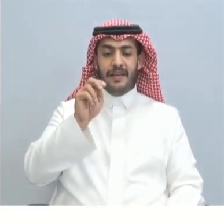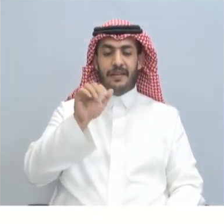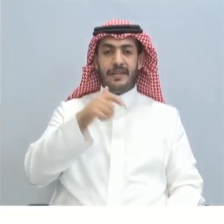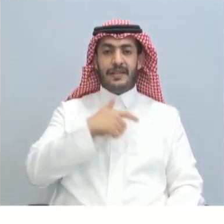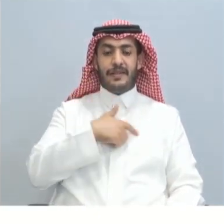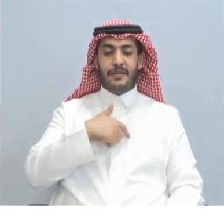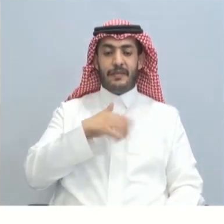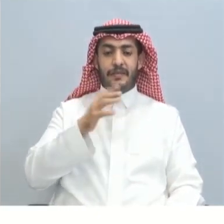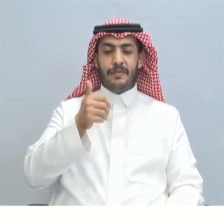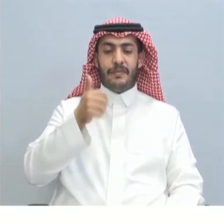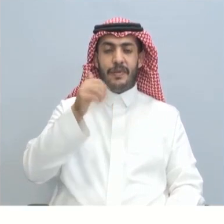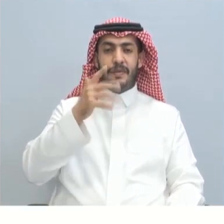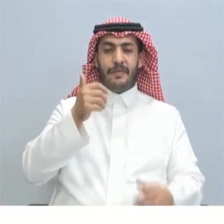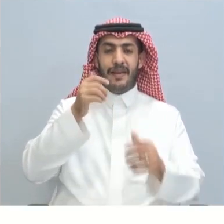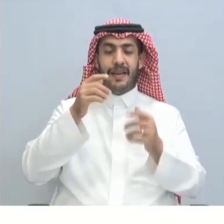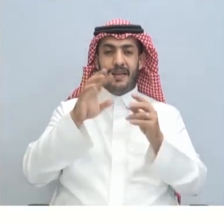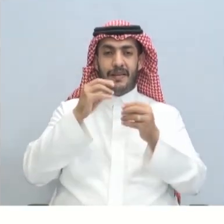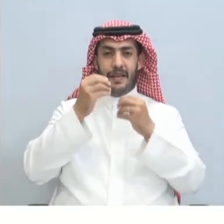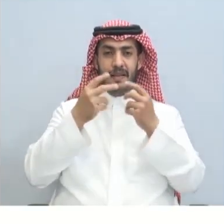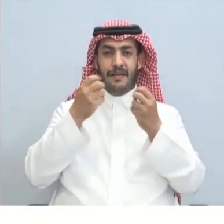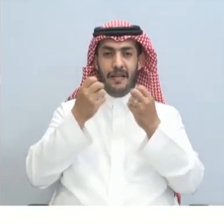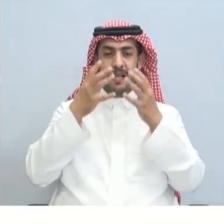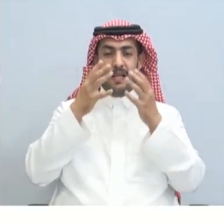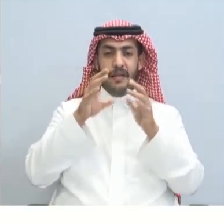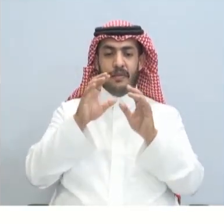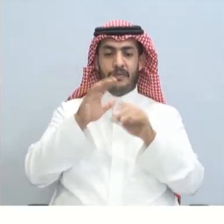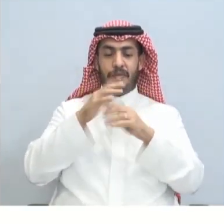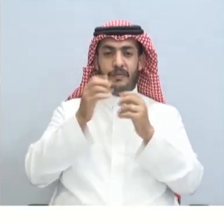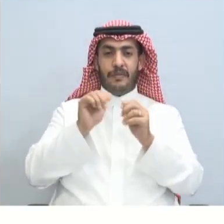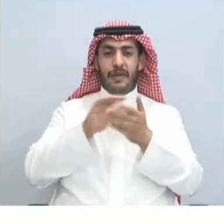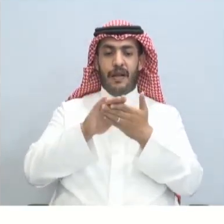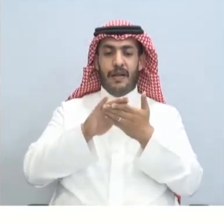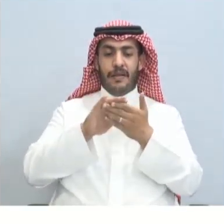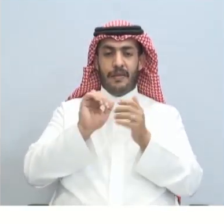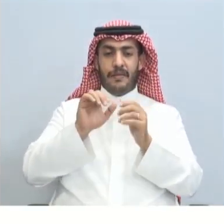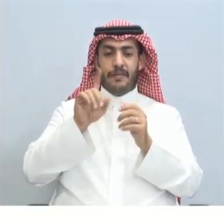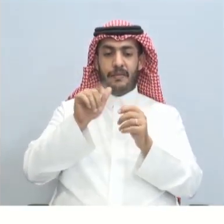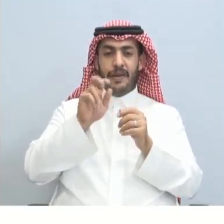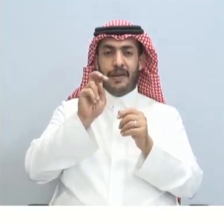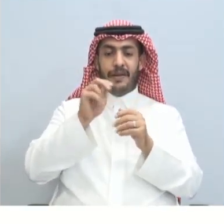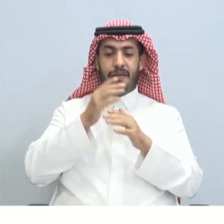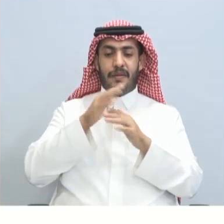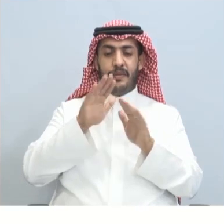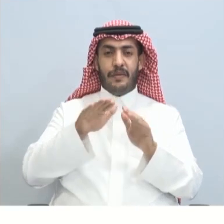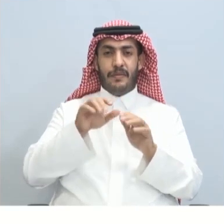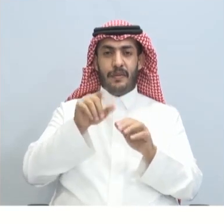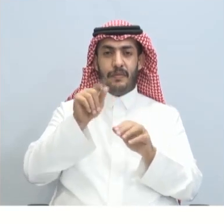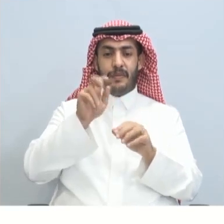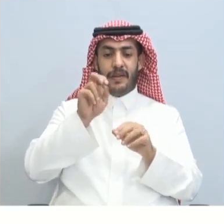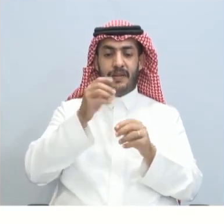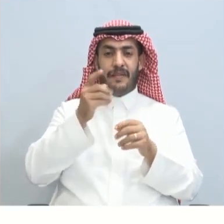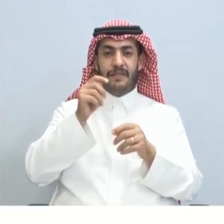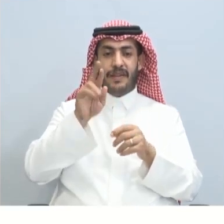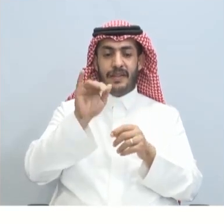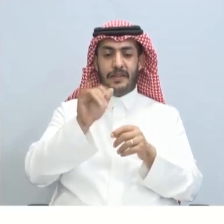تسمى الكيفيه التي يعكس بها المعدن للضوء الساقط على سطحه بالبريق وذكرنا بان هنالك بريق